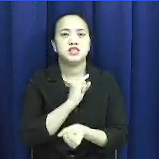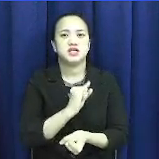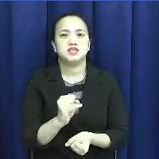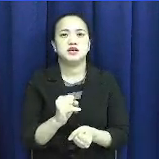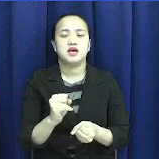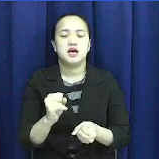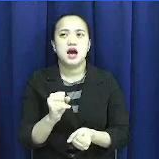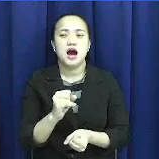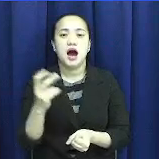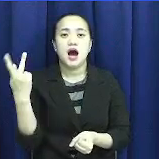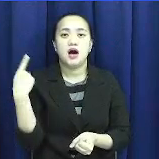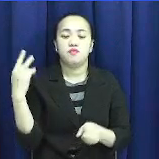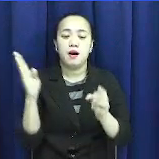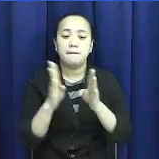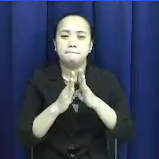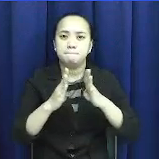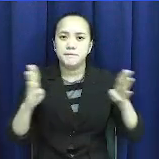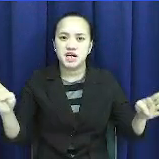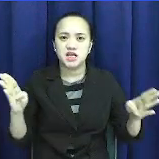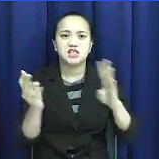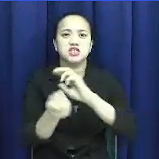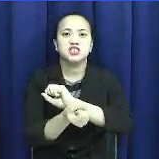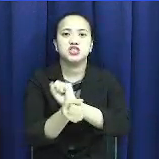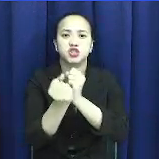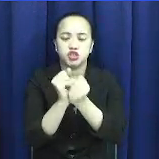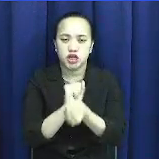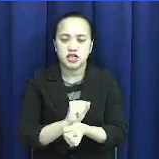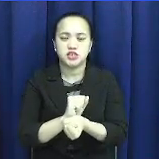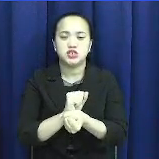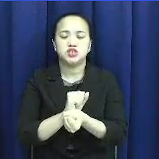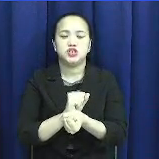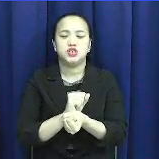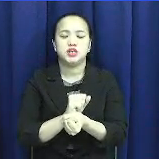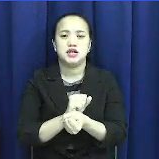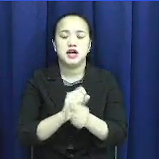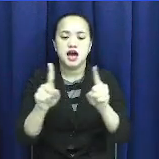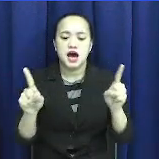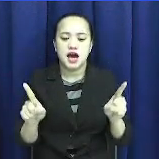napakalaking pagbabago. Remember what the Bible says,